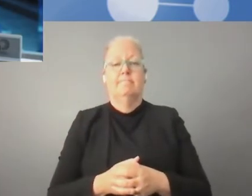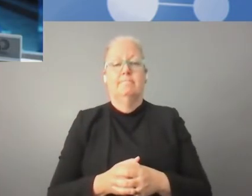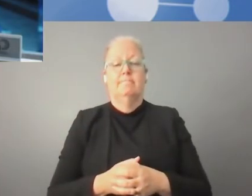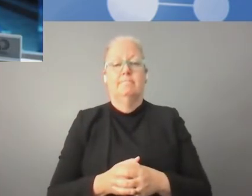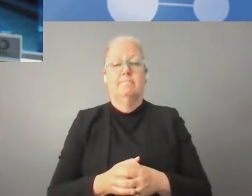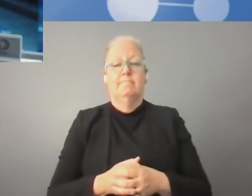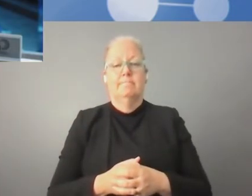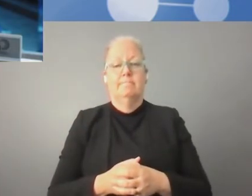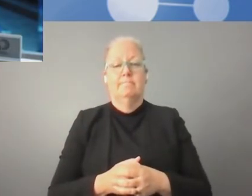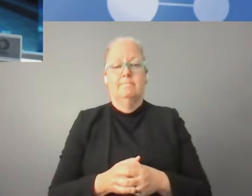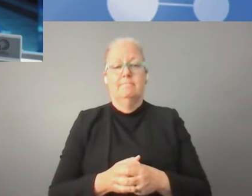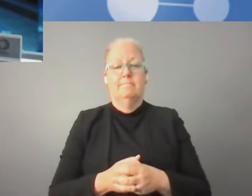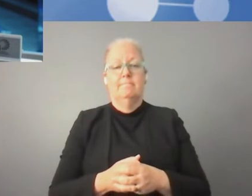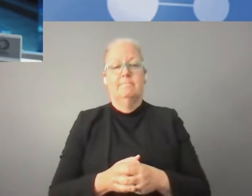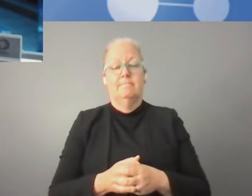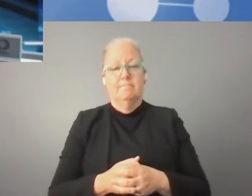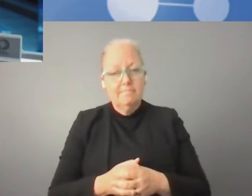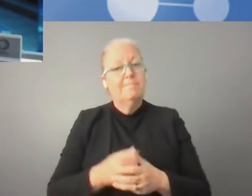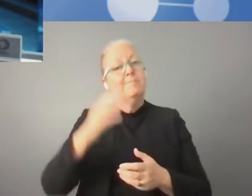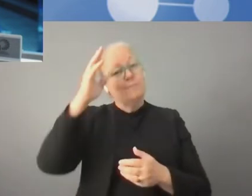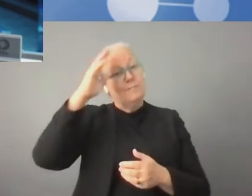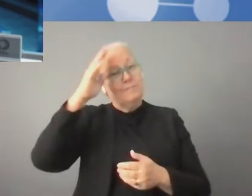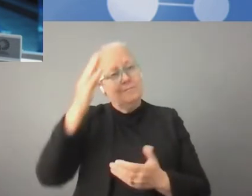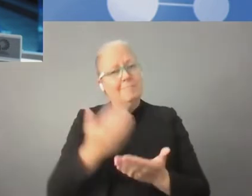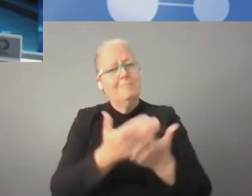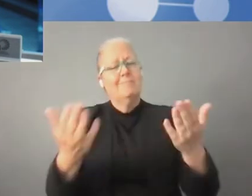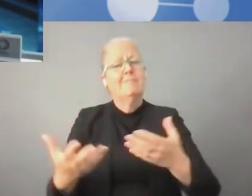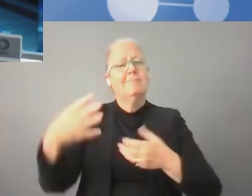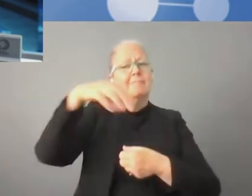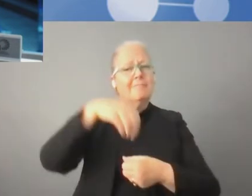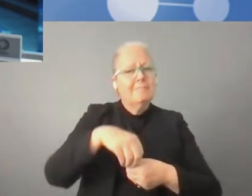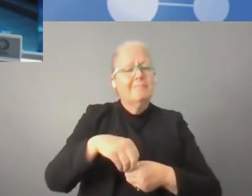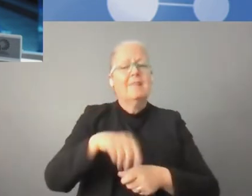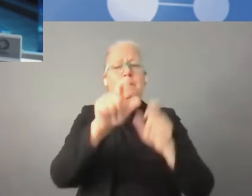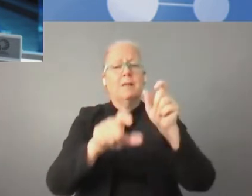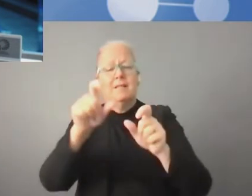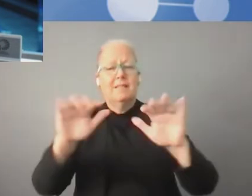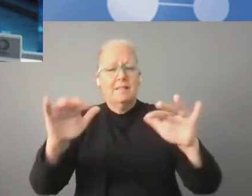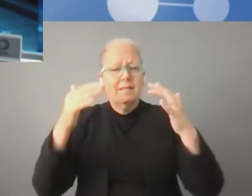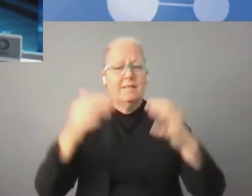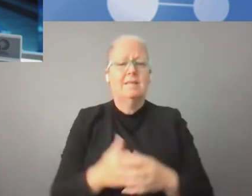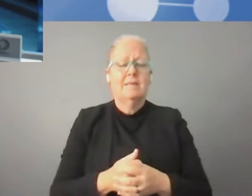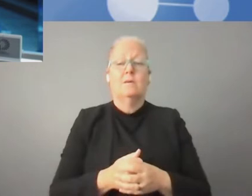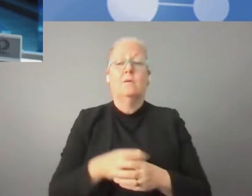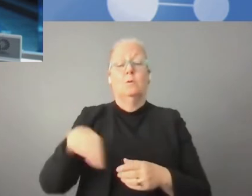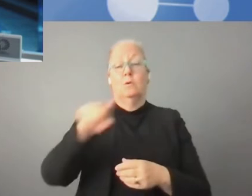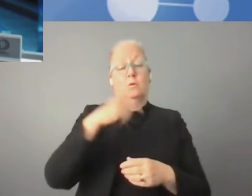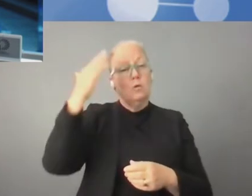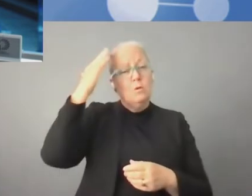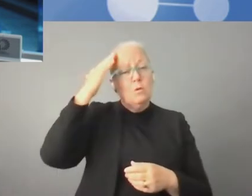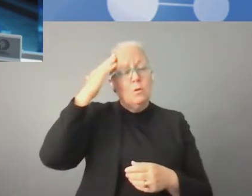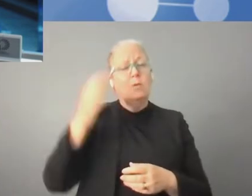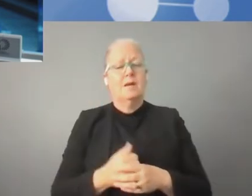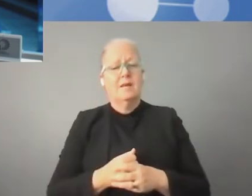一个视频，下面请大家观看。 女士们、先生们，大家好，欢迎所有